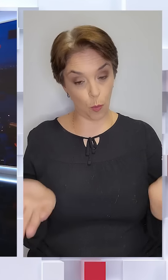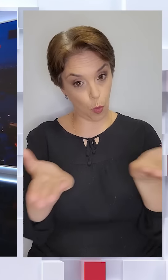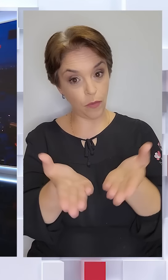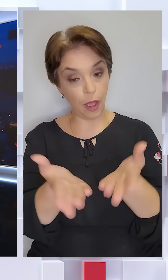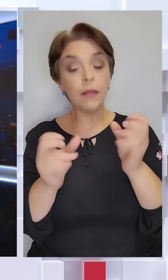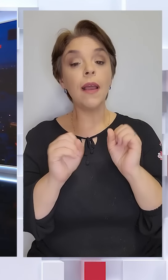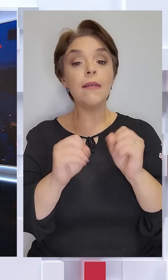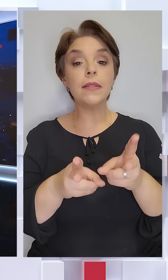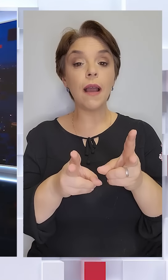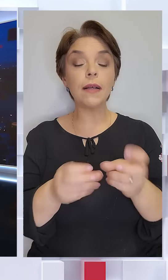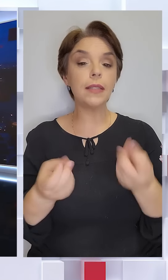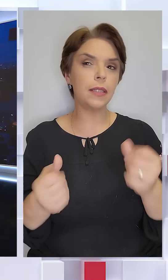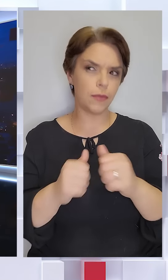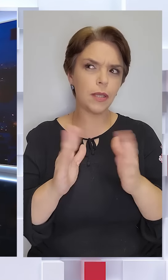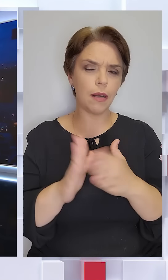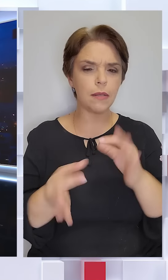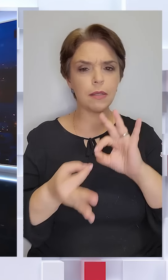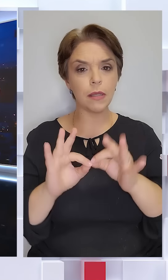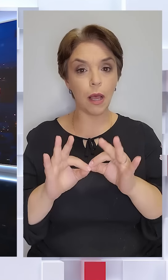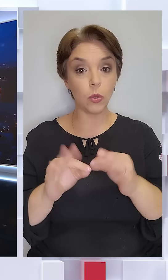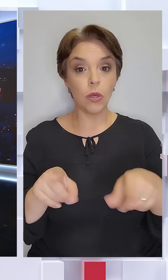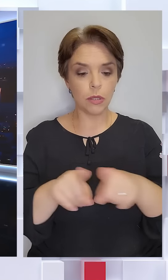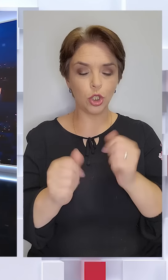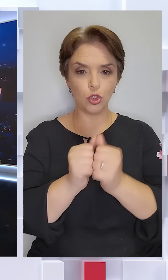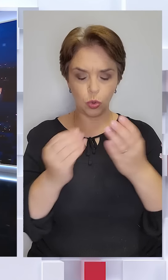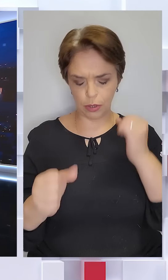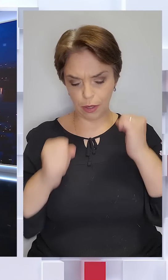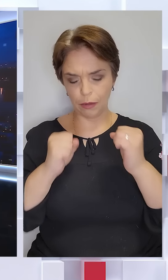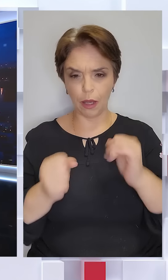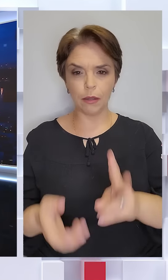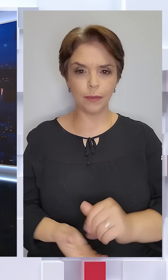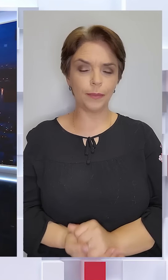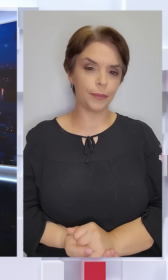порівняти? І як, наскільки взагалі зараз складно за таких щоденних атак?